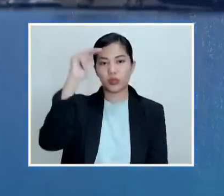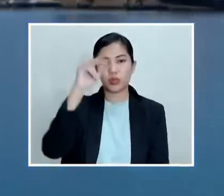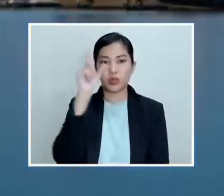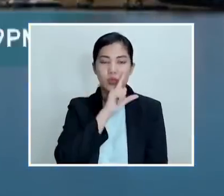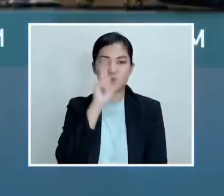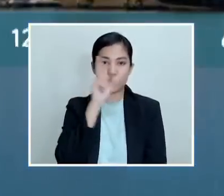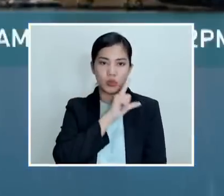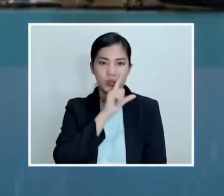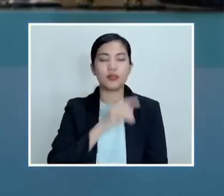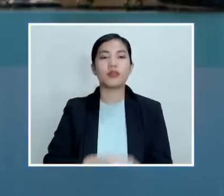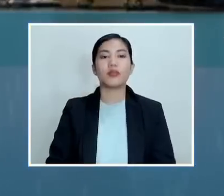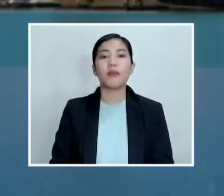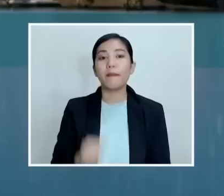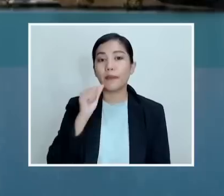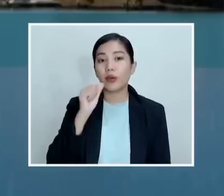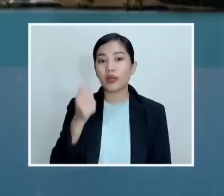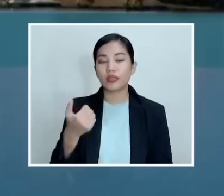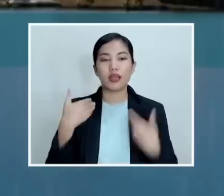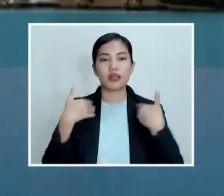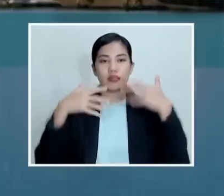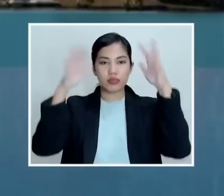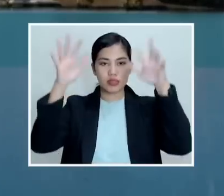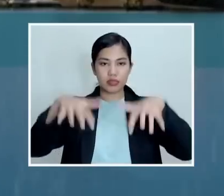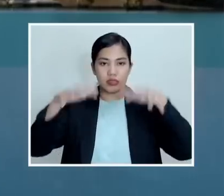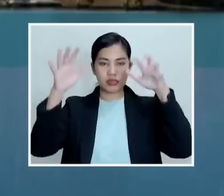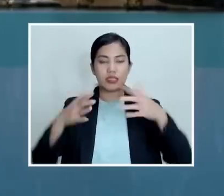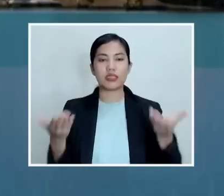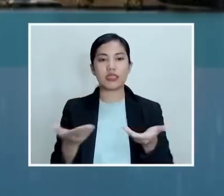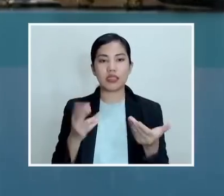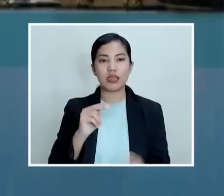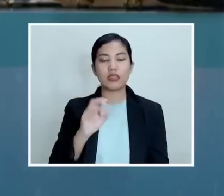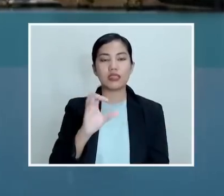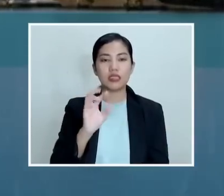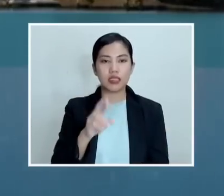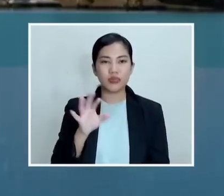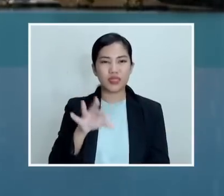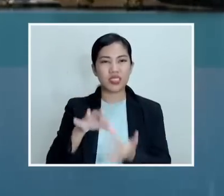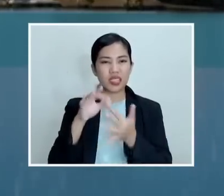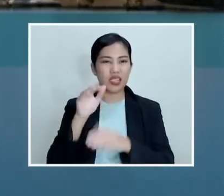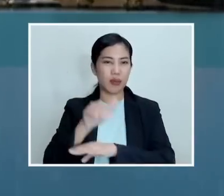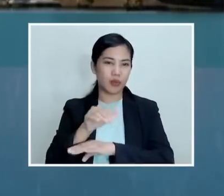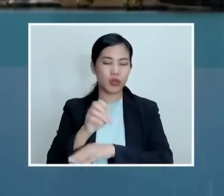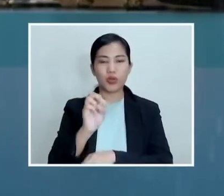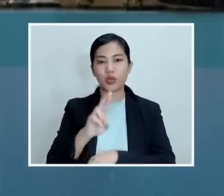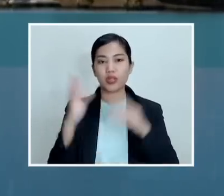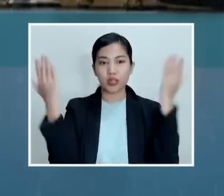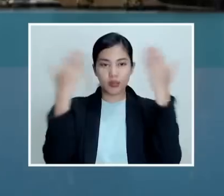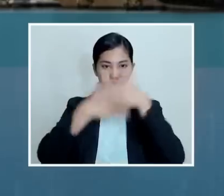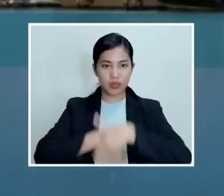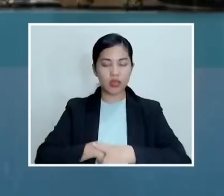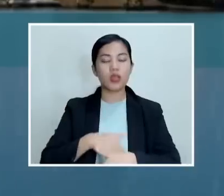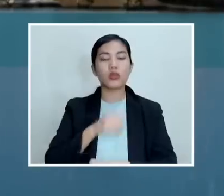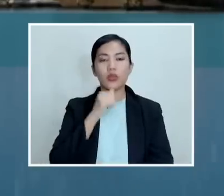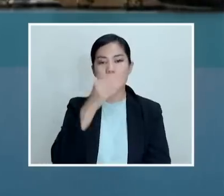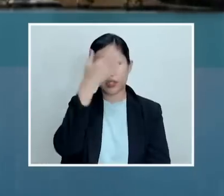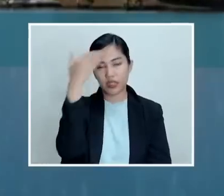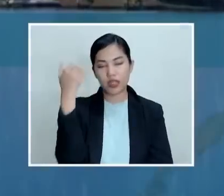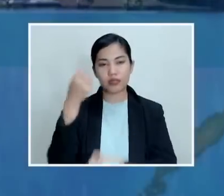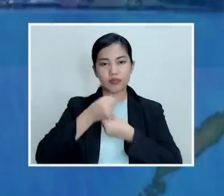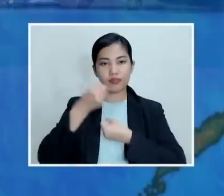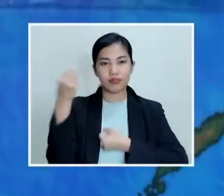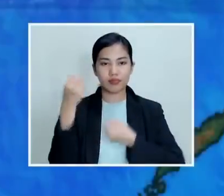po bukas dito sa Metro Manila, lalo po bandang hapon hanggang gabi. Kaya huwag kalimutan lang inyong mga payong at kapote.